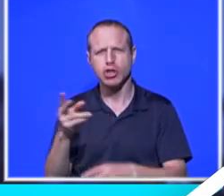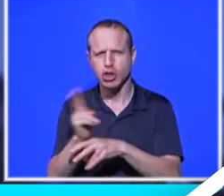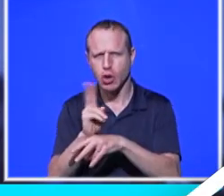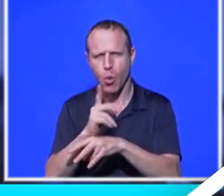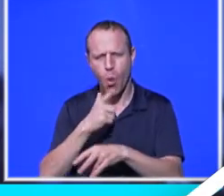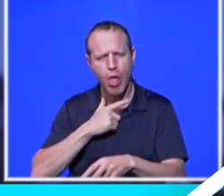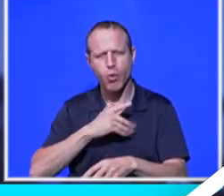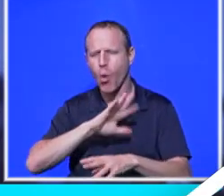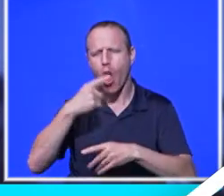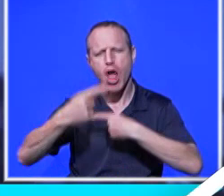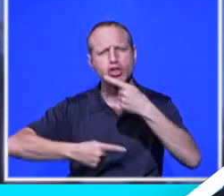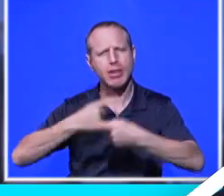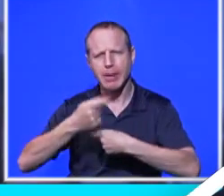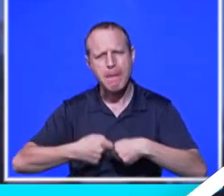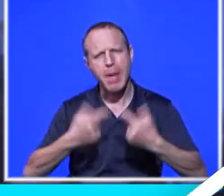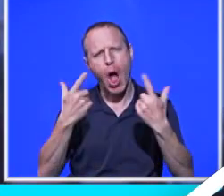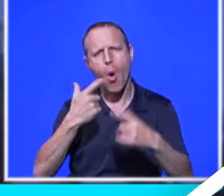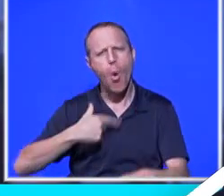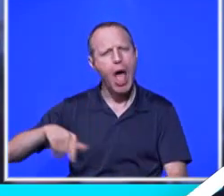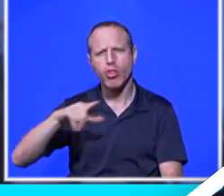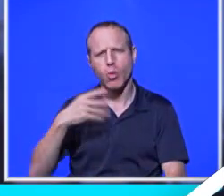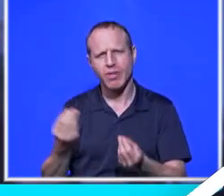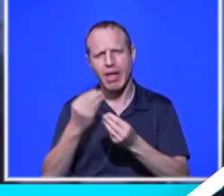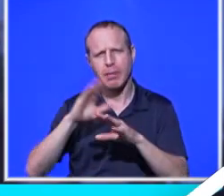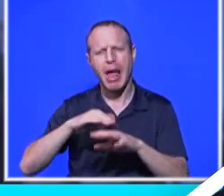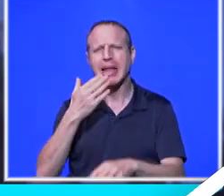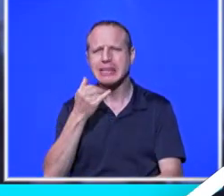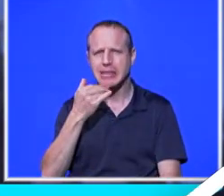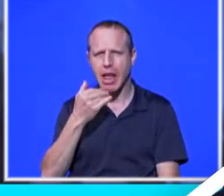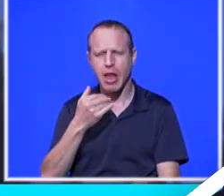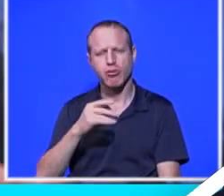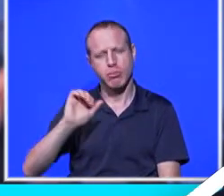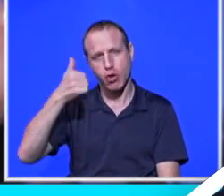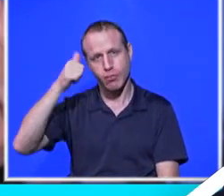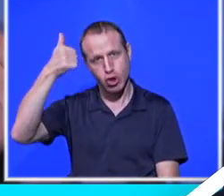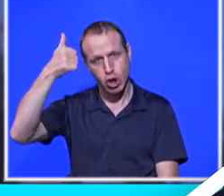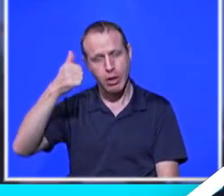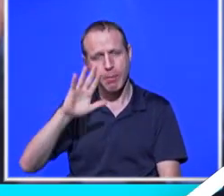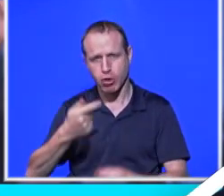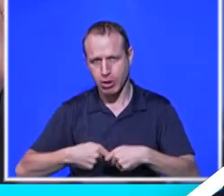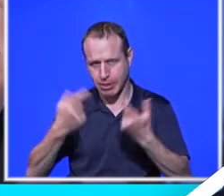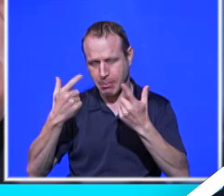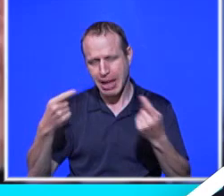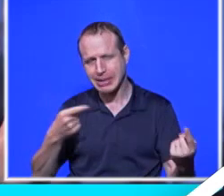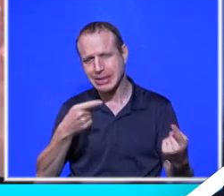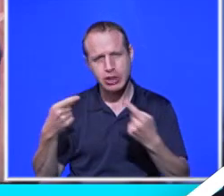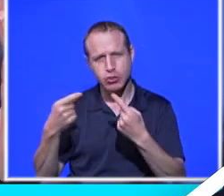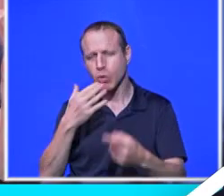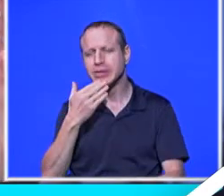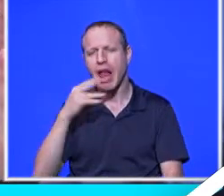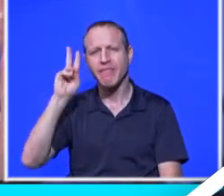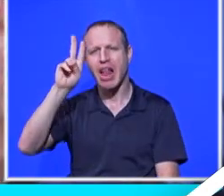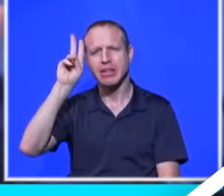לנו כל השנים האלה, מכרו לנו כל מיני דברים על ישראל, כשבראש ובראשונה בעצם מה שנמכר זה הסכסוך